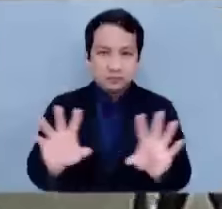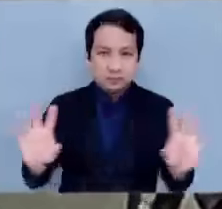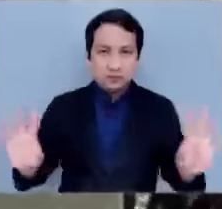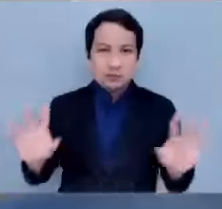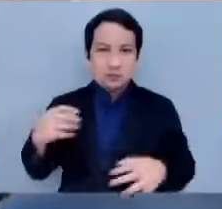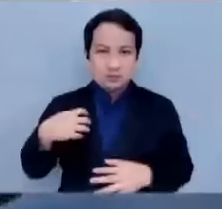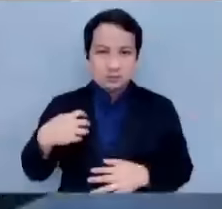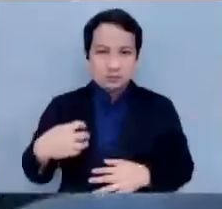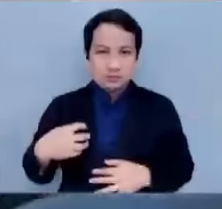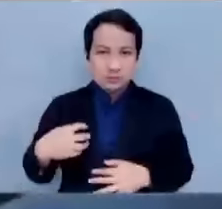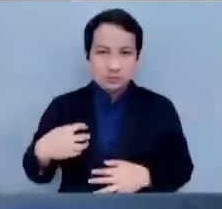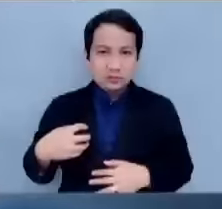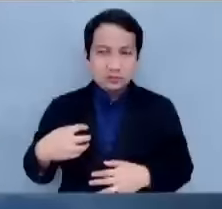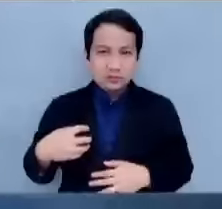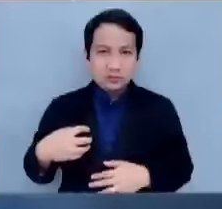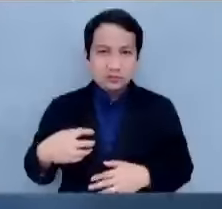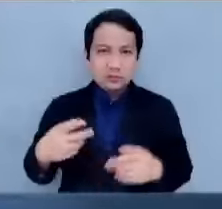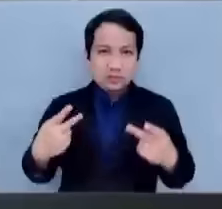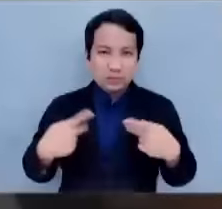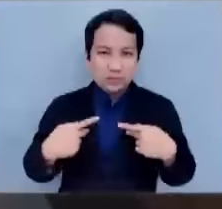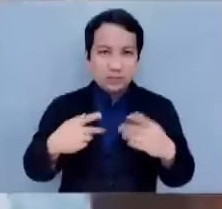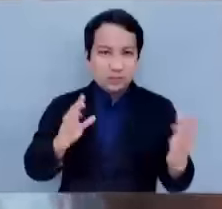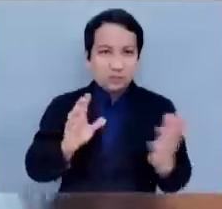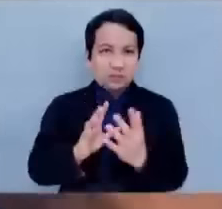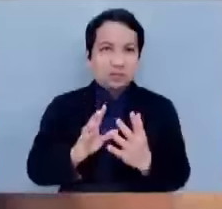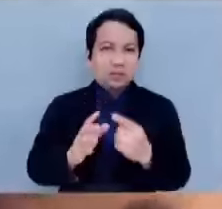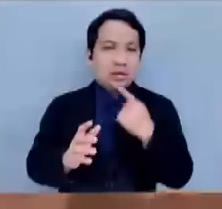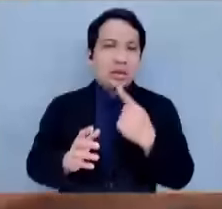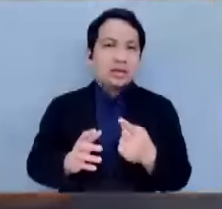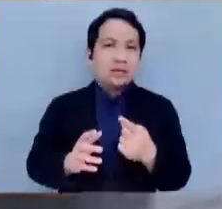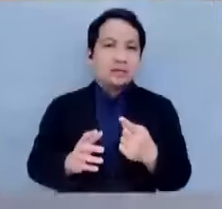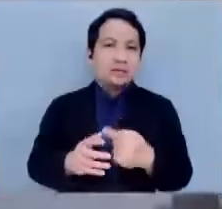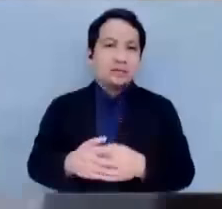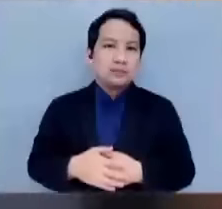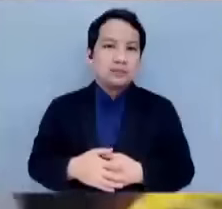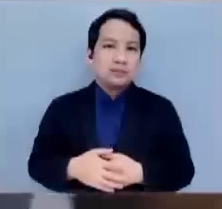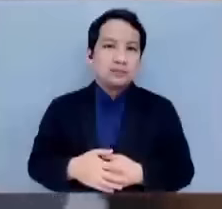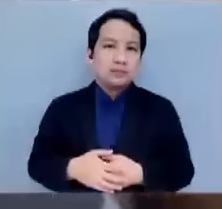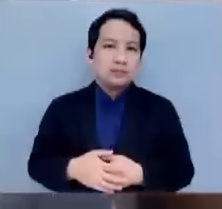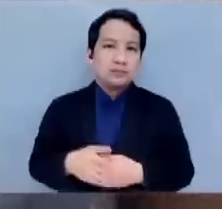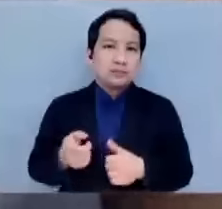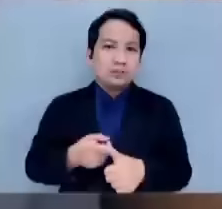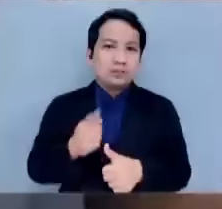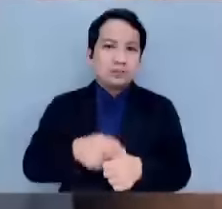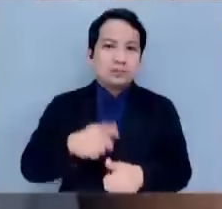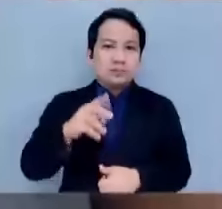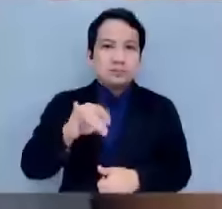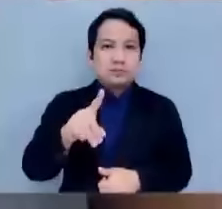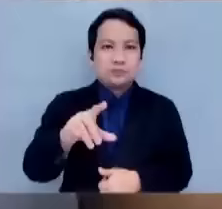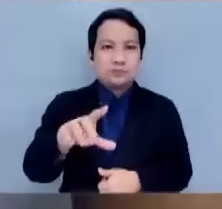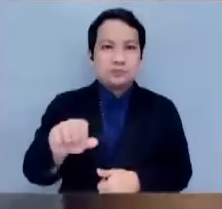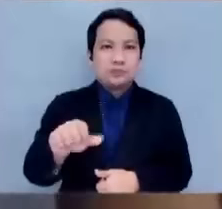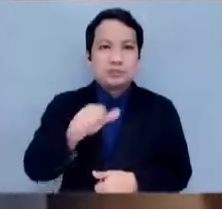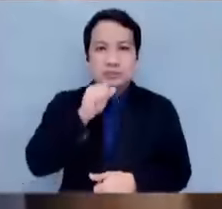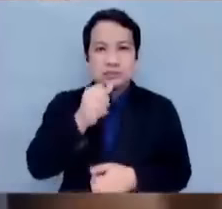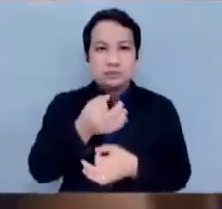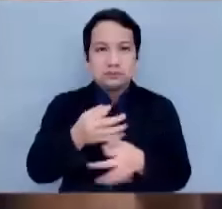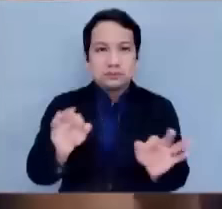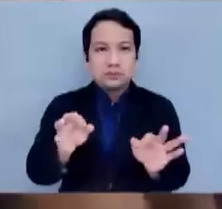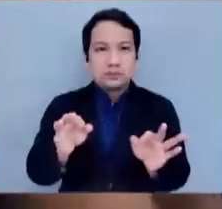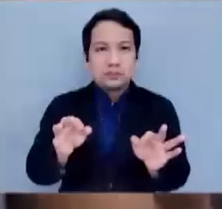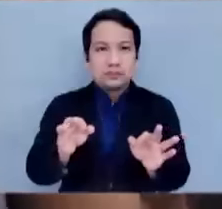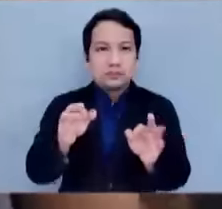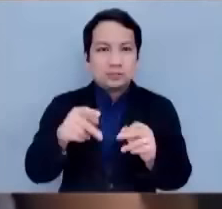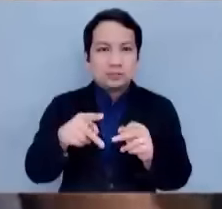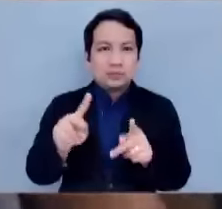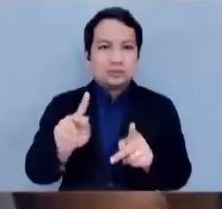kanila. Nagkaroon pa ng sagutan. Una-una, Menjola, hindi po Brita Park. Kailangan ng permit doon. Since wala po kayong